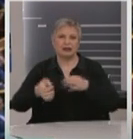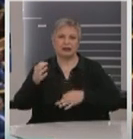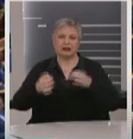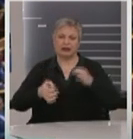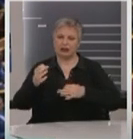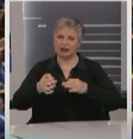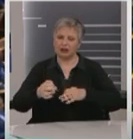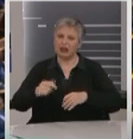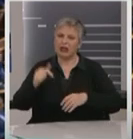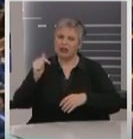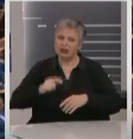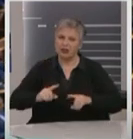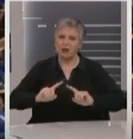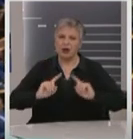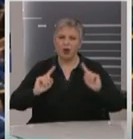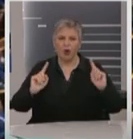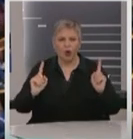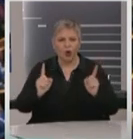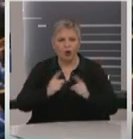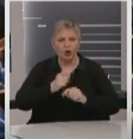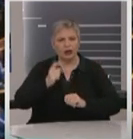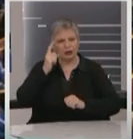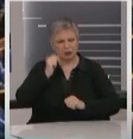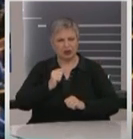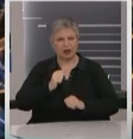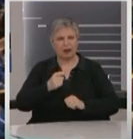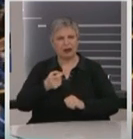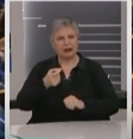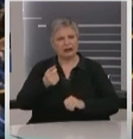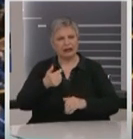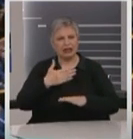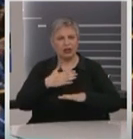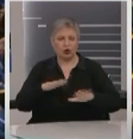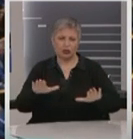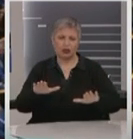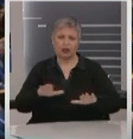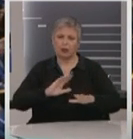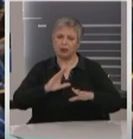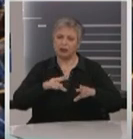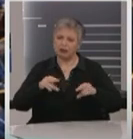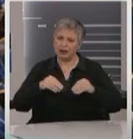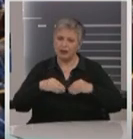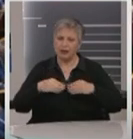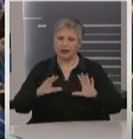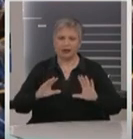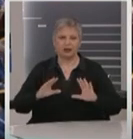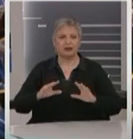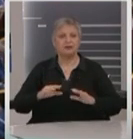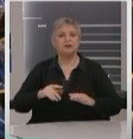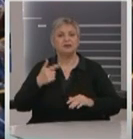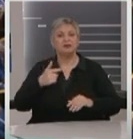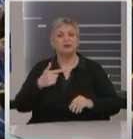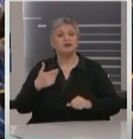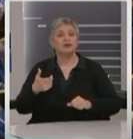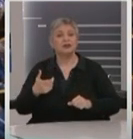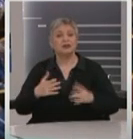ήμασταν διατεθειμένοι να το μακρύνουμε και σε λίγο τελειώνω. Έτσι, με την ανοχή όλων. Να είστε καλά. Θέλετε να πείτε, κύριε Πρόεδρε, ότι δεν